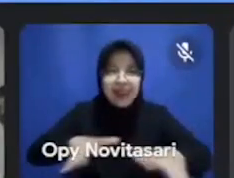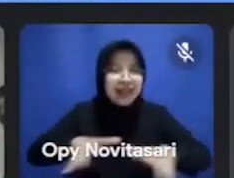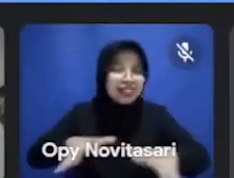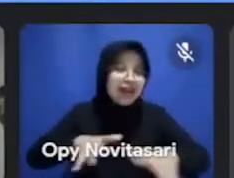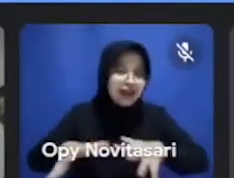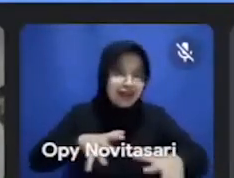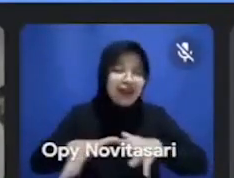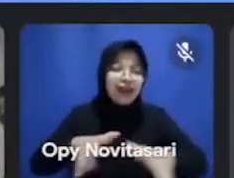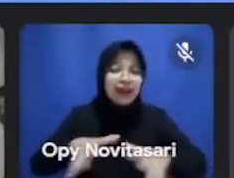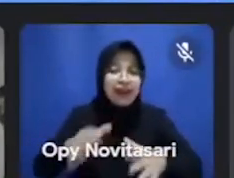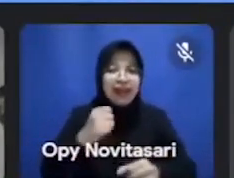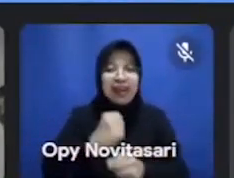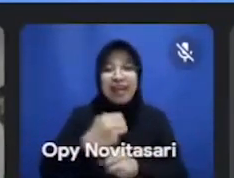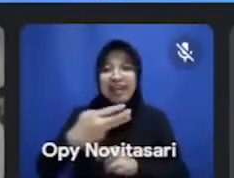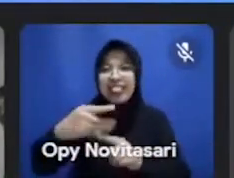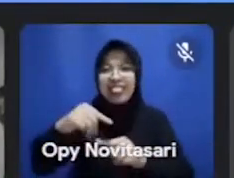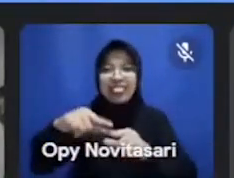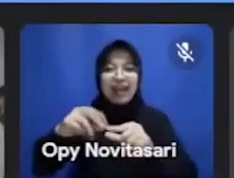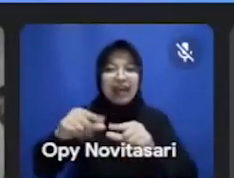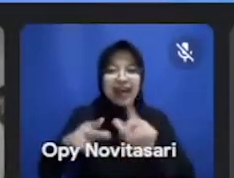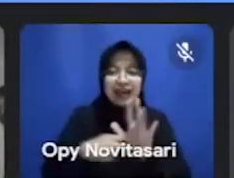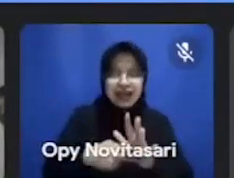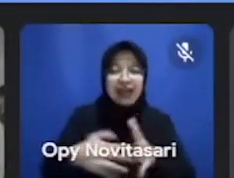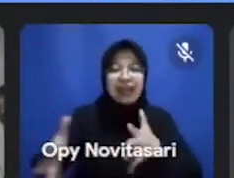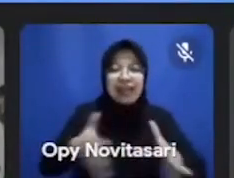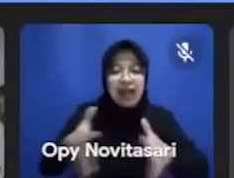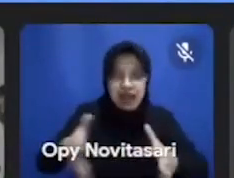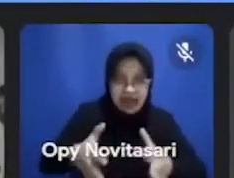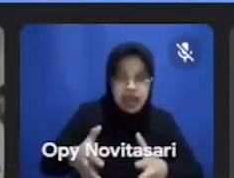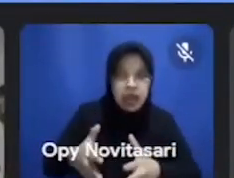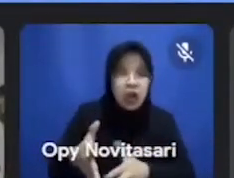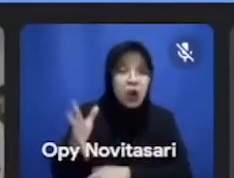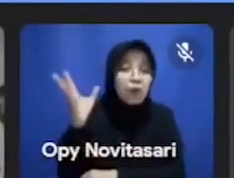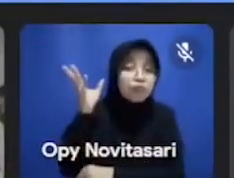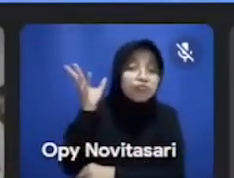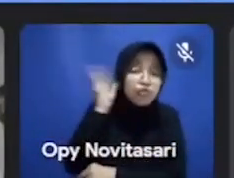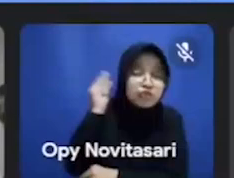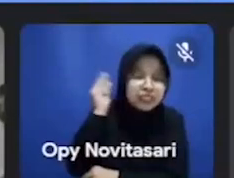getaran dan bunyi bukanlah satu-satunya